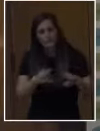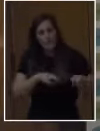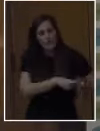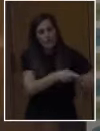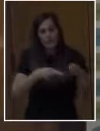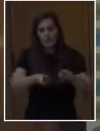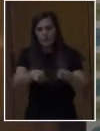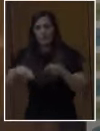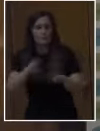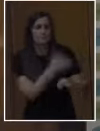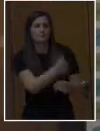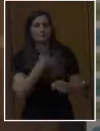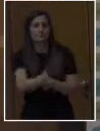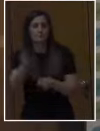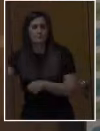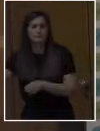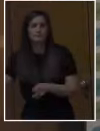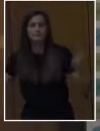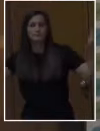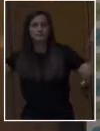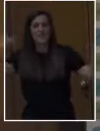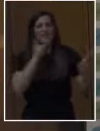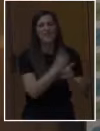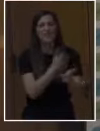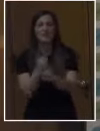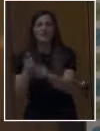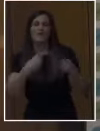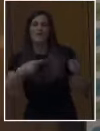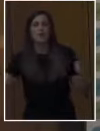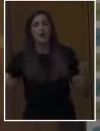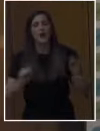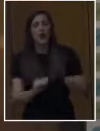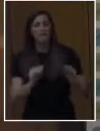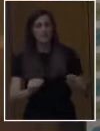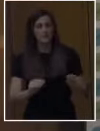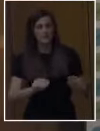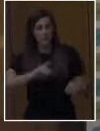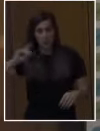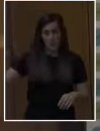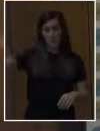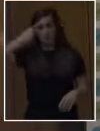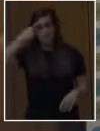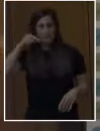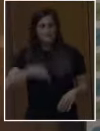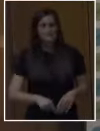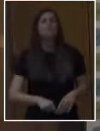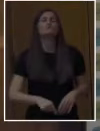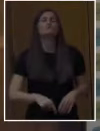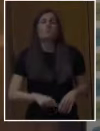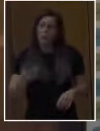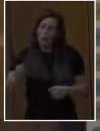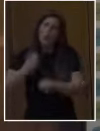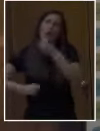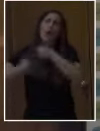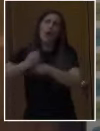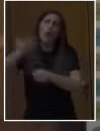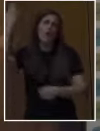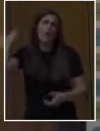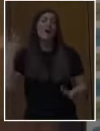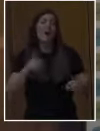διαφοροποιημένη εκπαίδευση. Δεν την ανακαλύψαμε σήμερα. Απλά δεν έχει έρθει ακόμα στην Ελλάδα, στον βαθμό που θα έπρεπε να